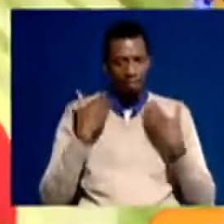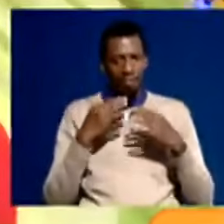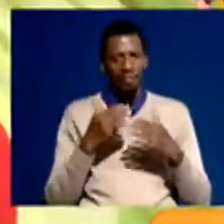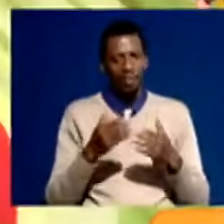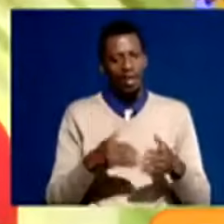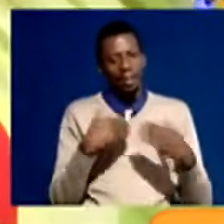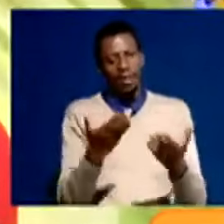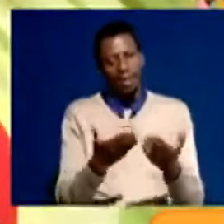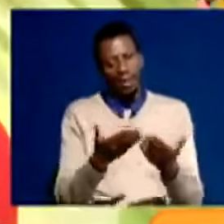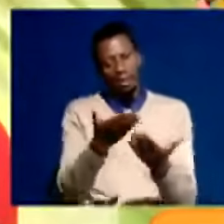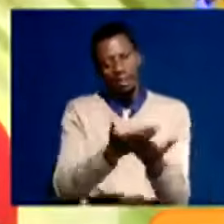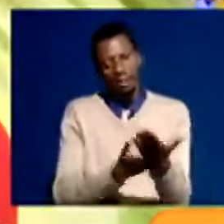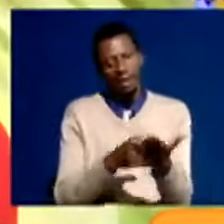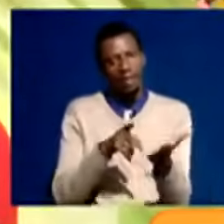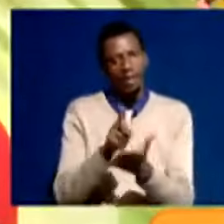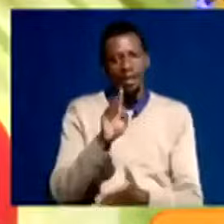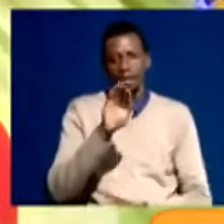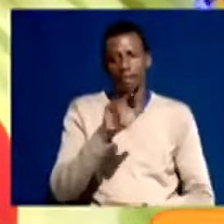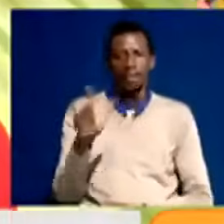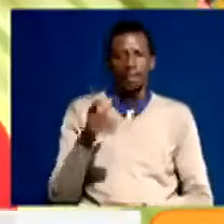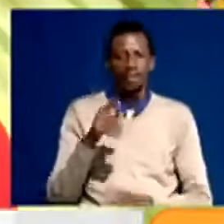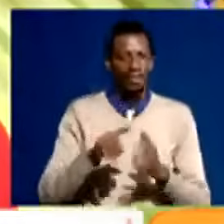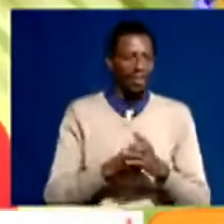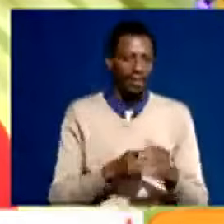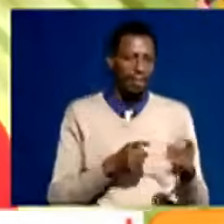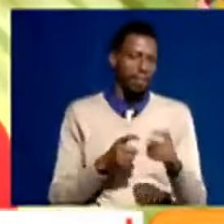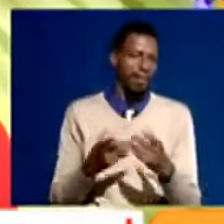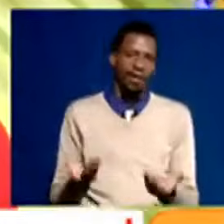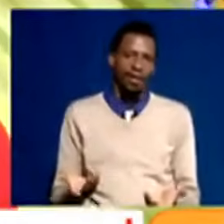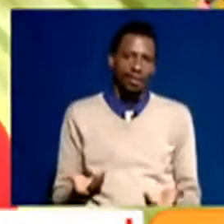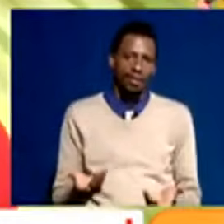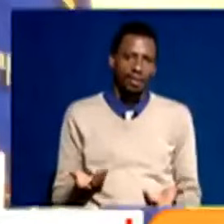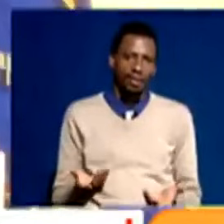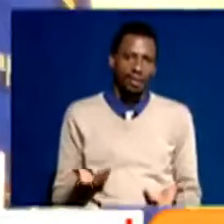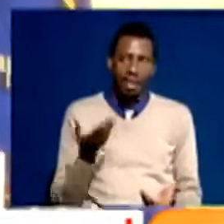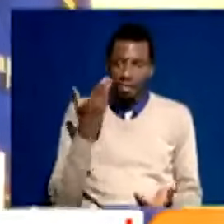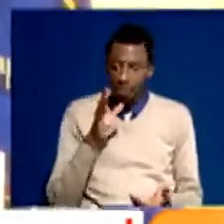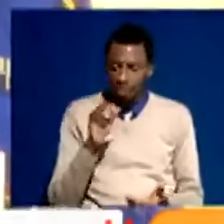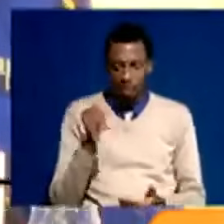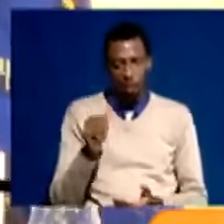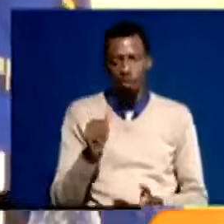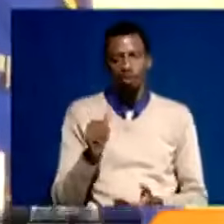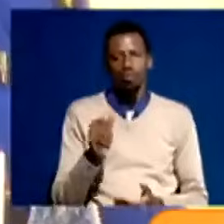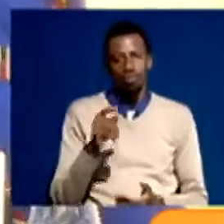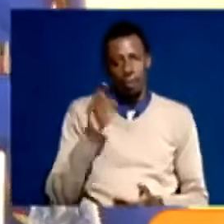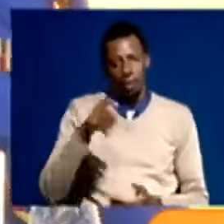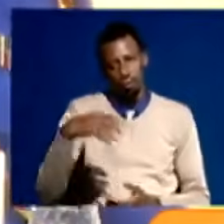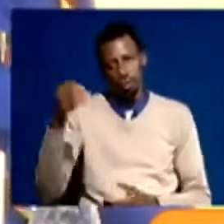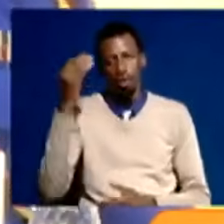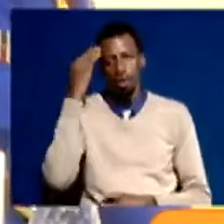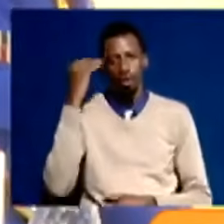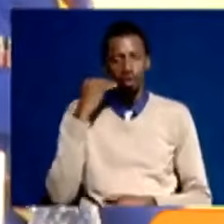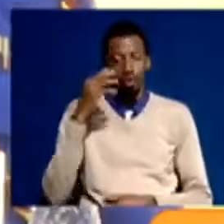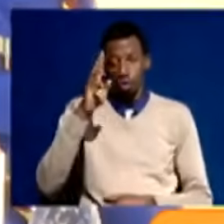watu. Hiyo siku ngoja ipoa. Abana anaenda kotini. Kama afisa wa polisi, kama